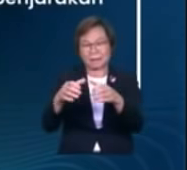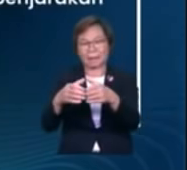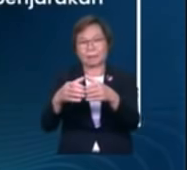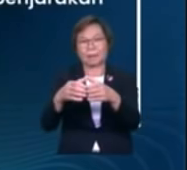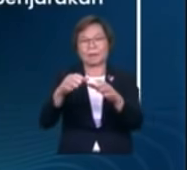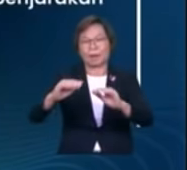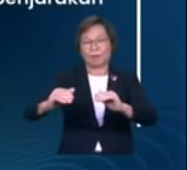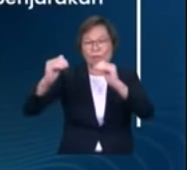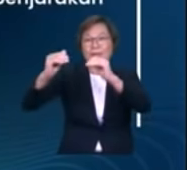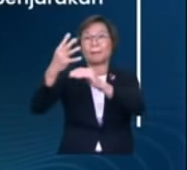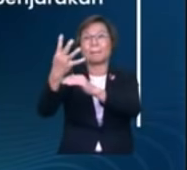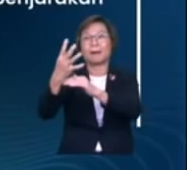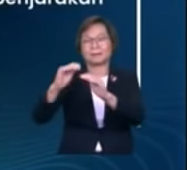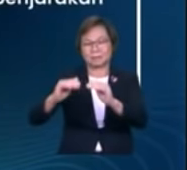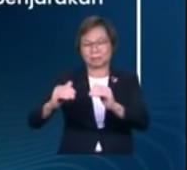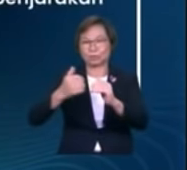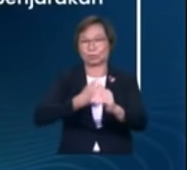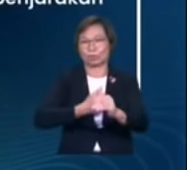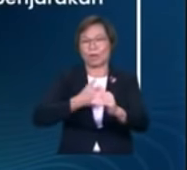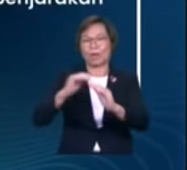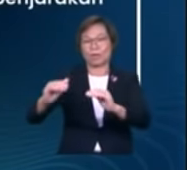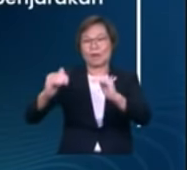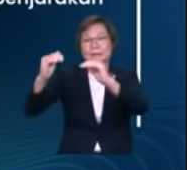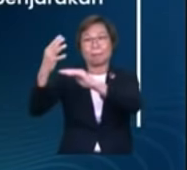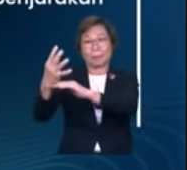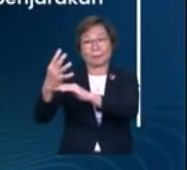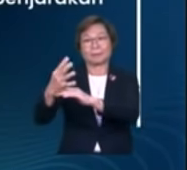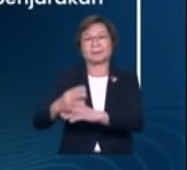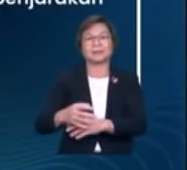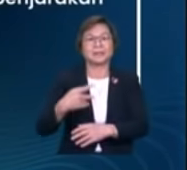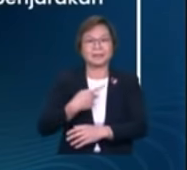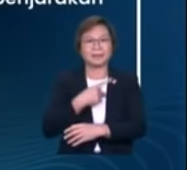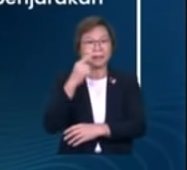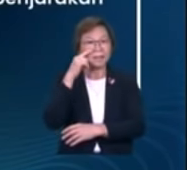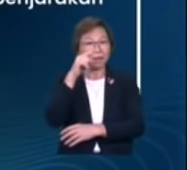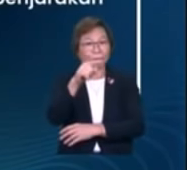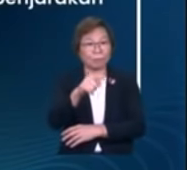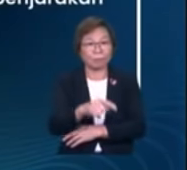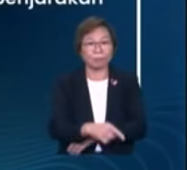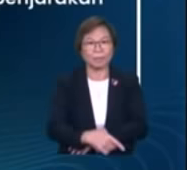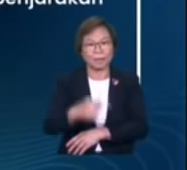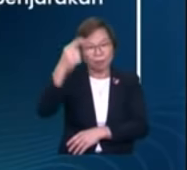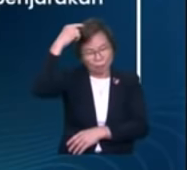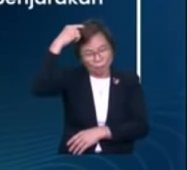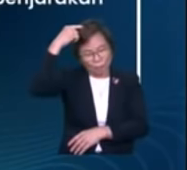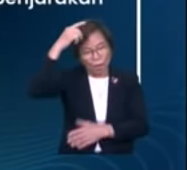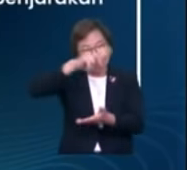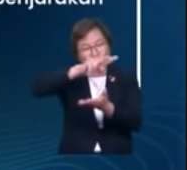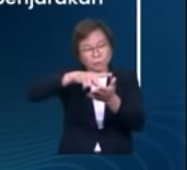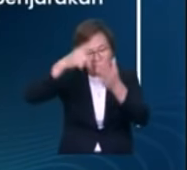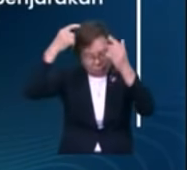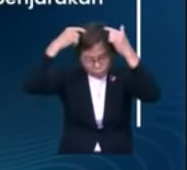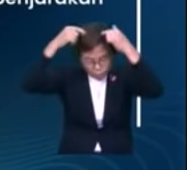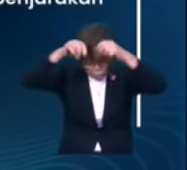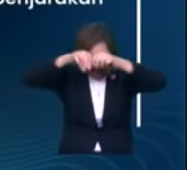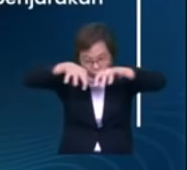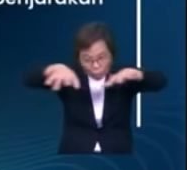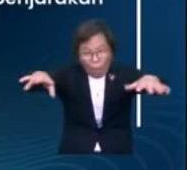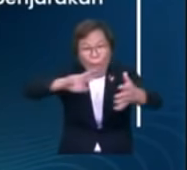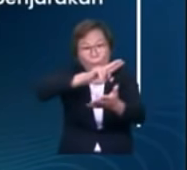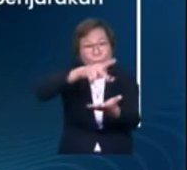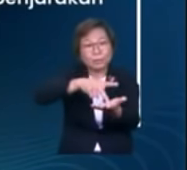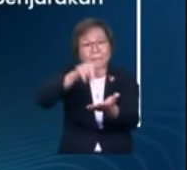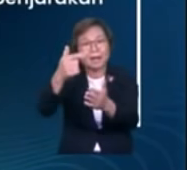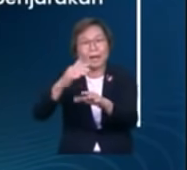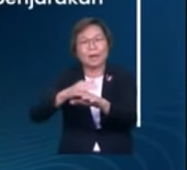dalam seri dalam fase keempat jika terlihat selain kepada pusat pembangunan perkembangan mindah tadi untuk pusat lain kita